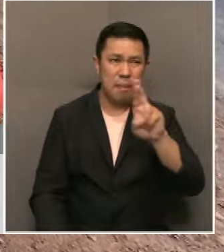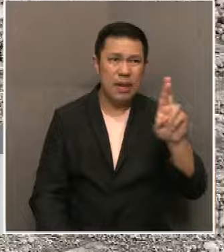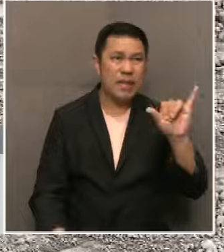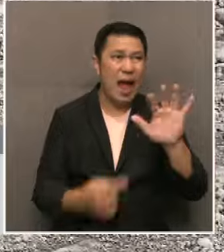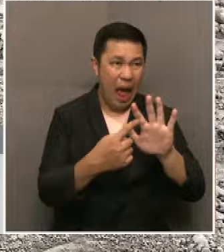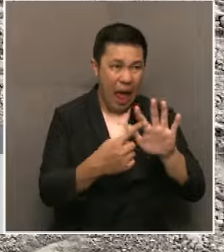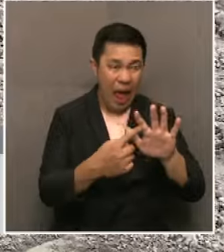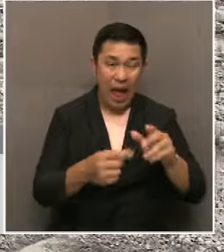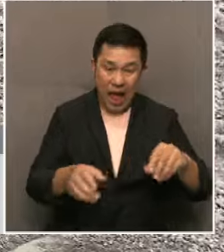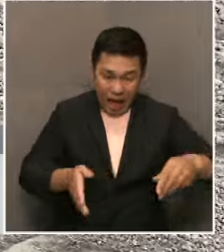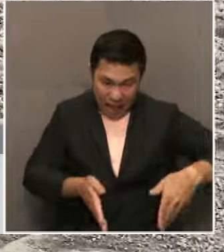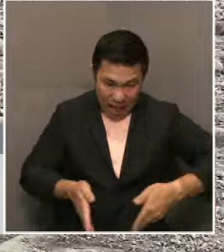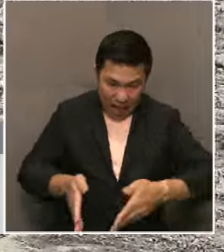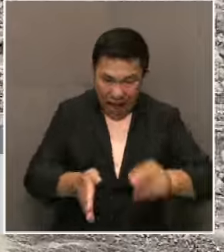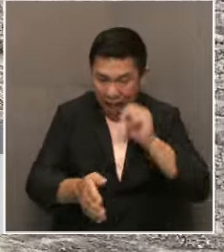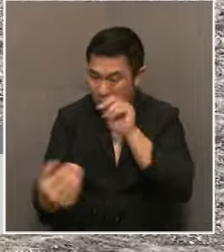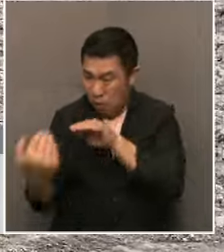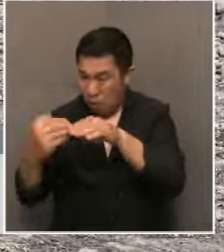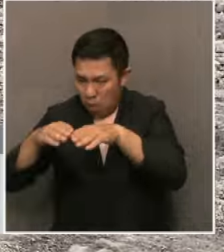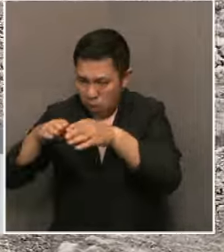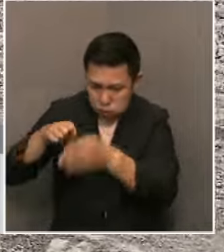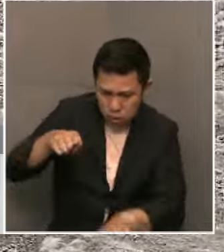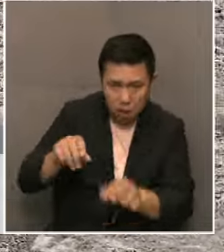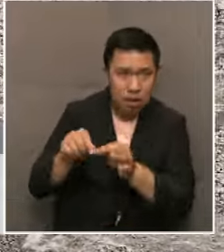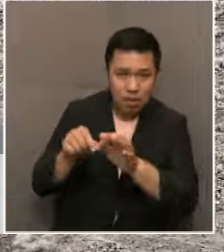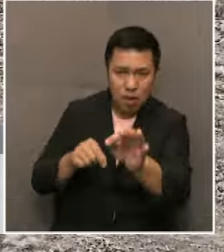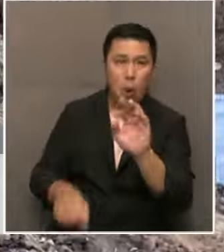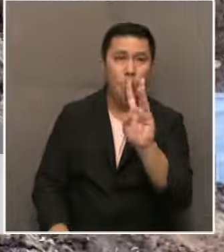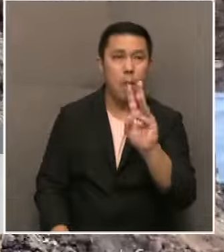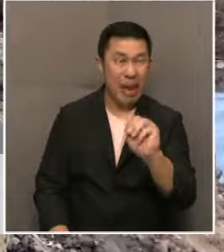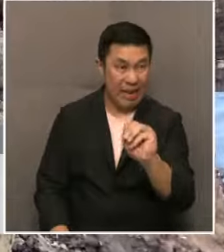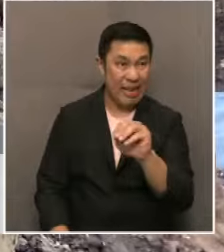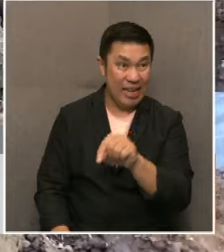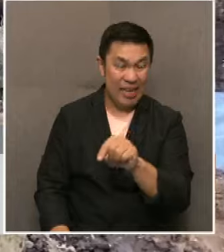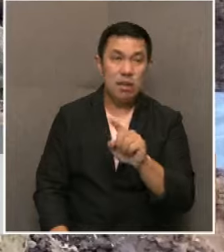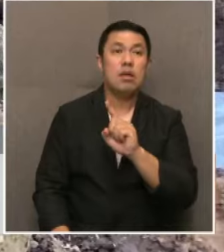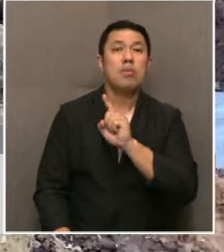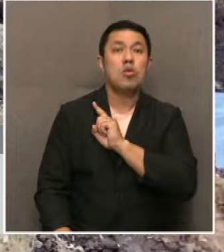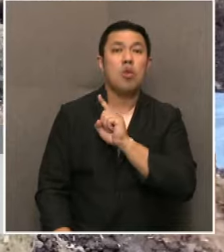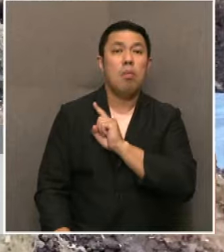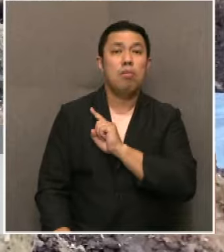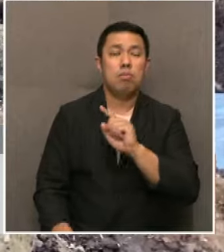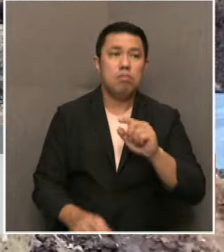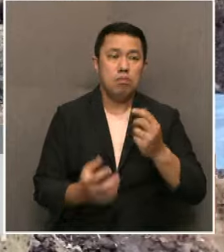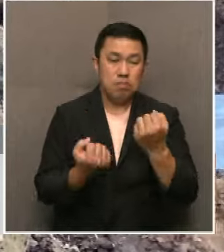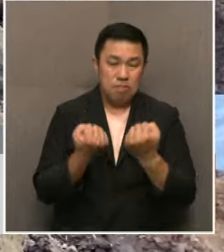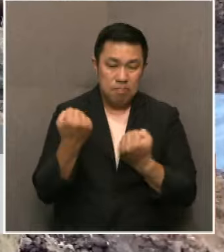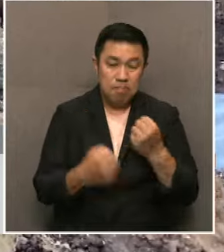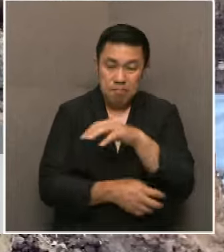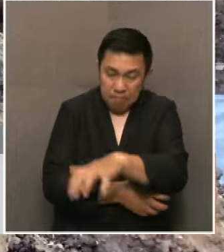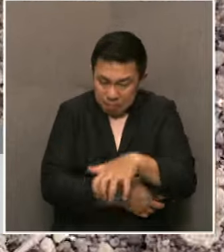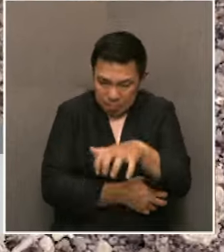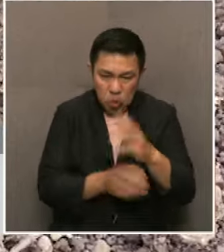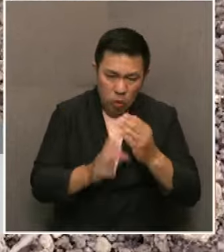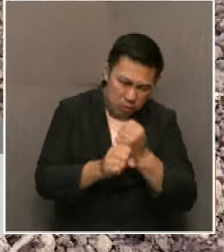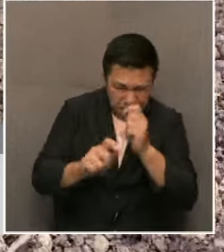องมหาราชซุดตัวเป็นแนวยาวประมาณ6เมตรล่าสุดนะคะทางหลวงชนบทชัยนาทนำเอาเครื่องจักรและคนงาน